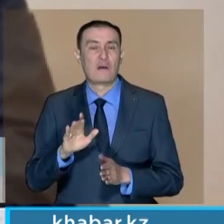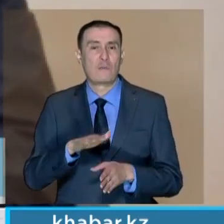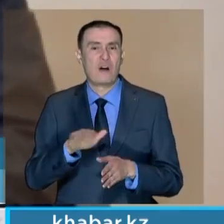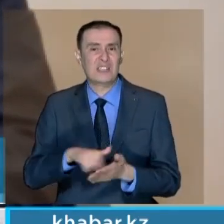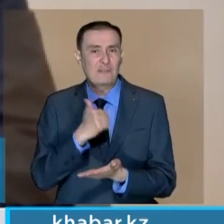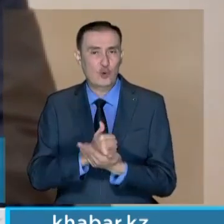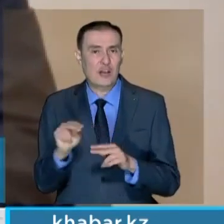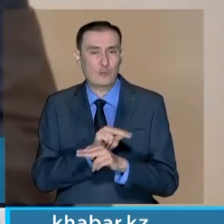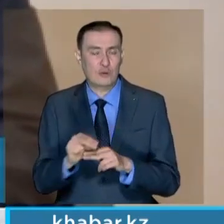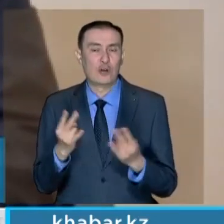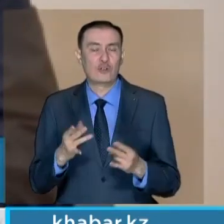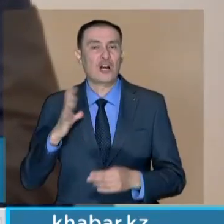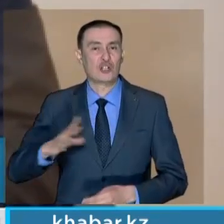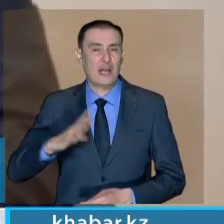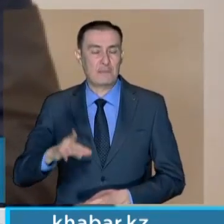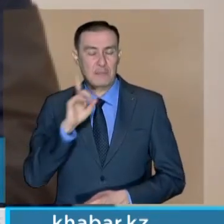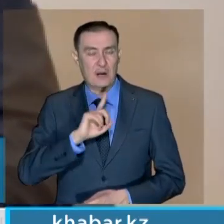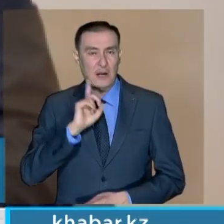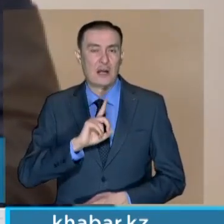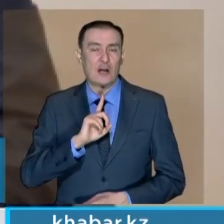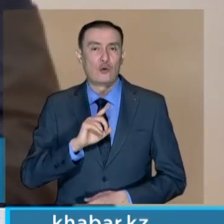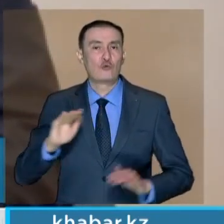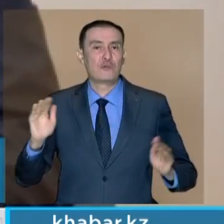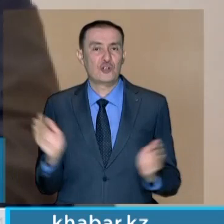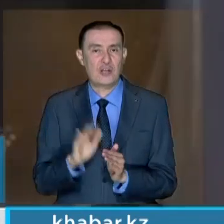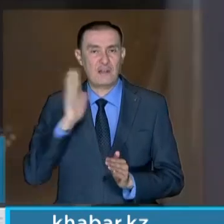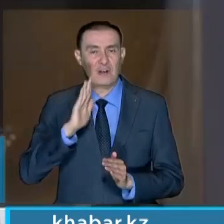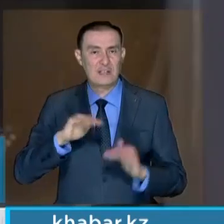на сегодняшний день будем ожидать уменьшения